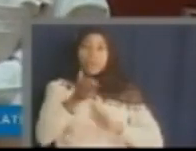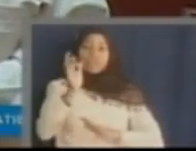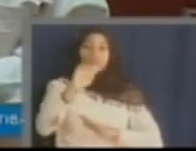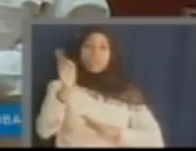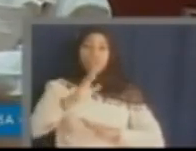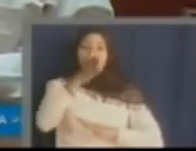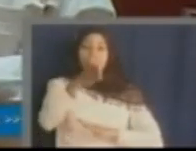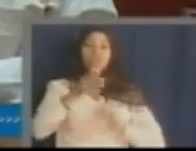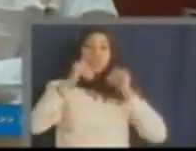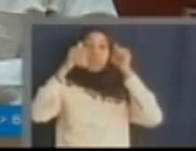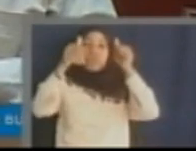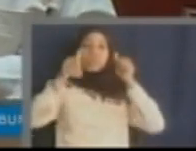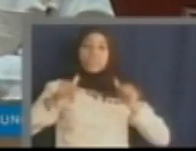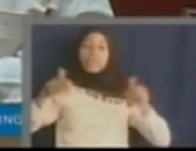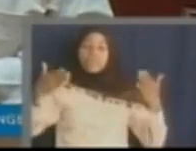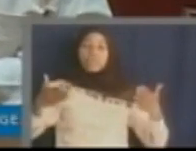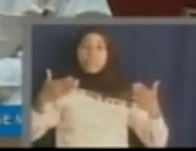umeutangaza. Mbili.